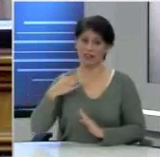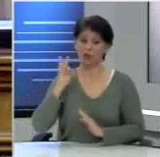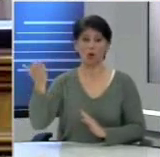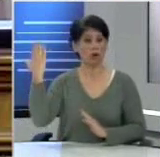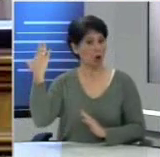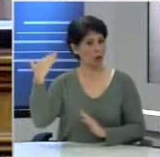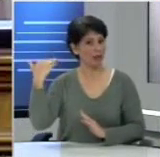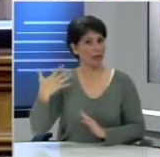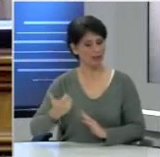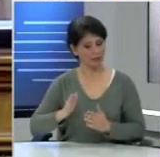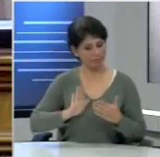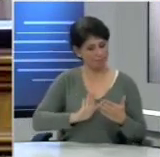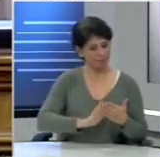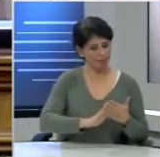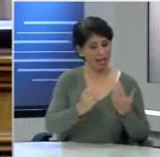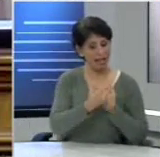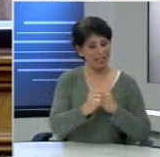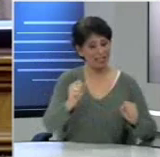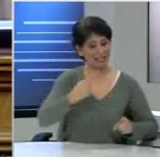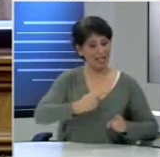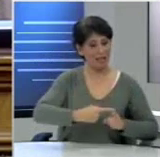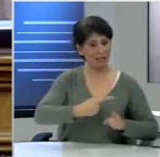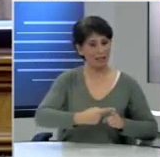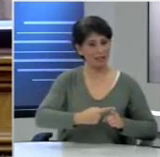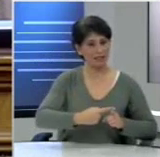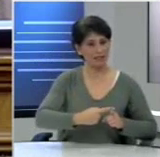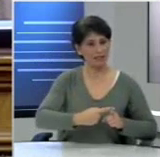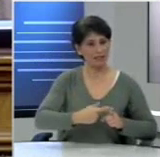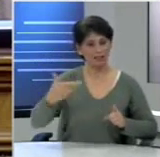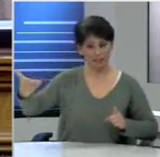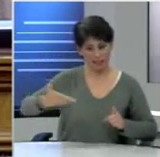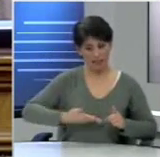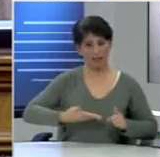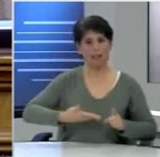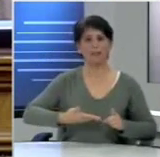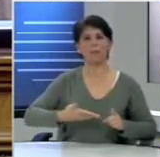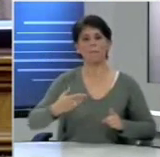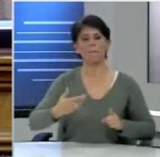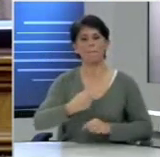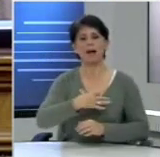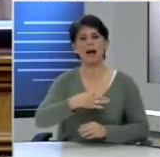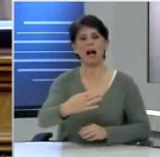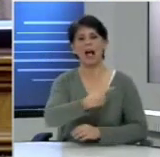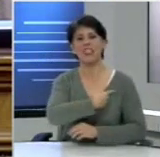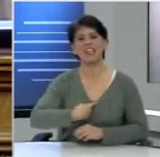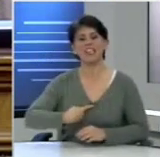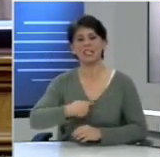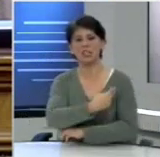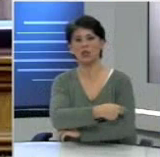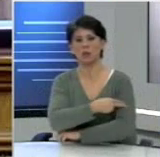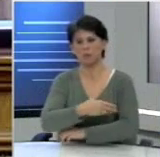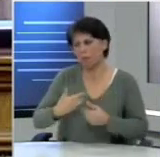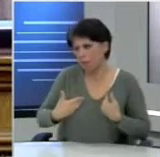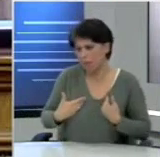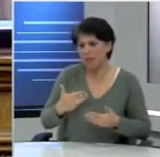τότε είχε προσεγγίσει τους ΑΝΕΛ και είχε έρθει με το αίτημα να γίνει διοικητής του νοσοκομείου. Αλλά εμείς